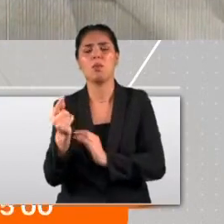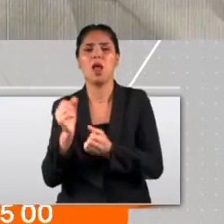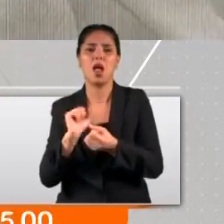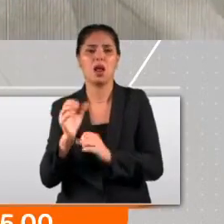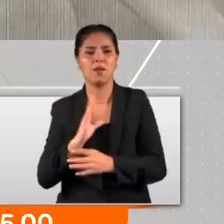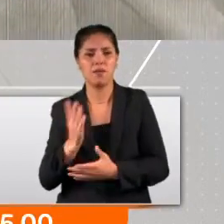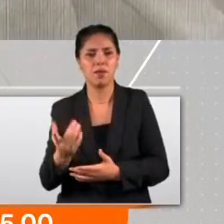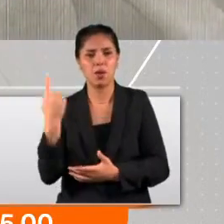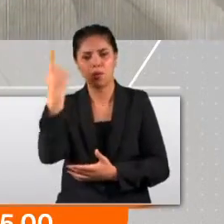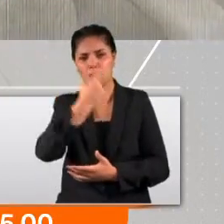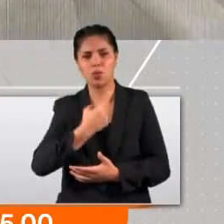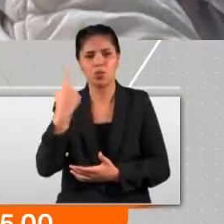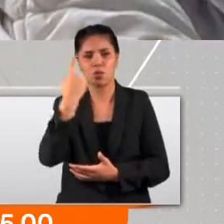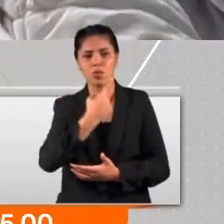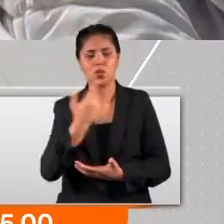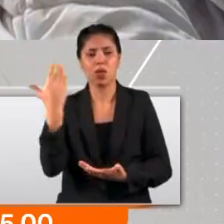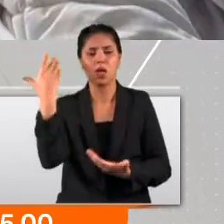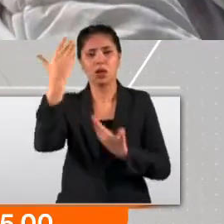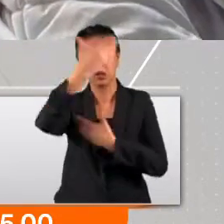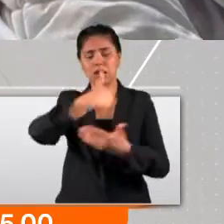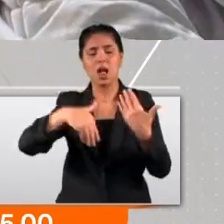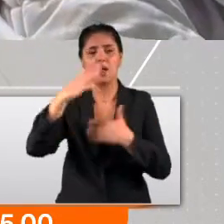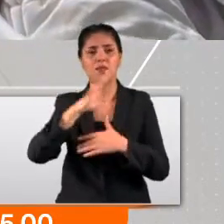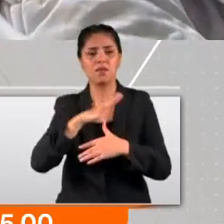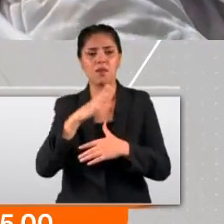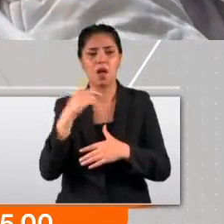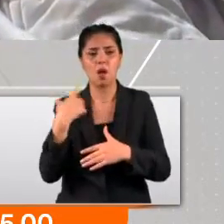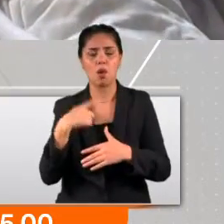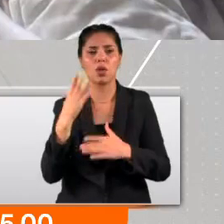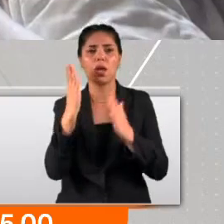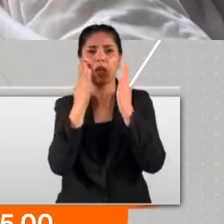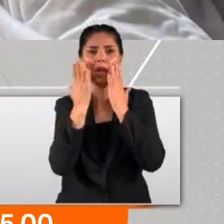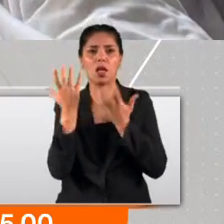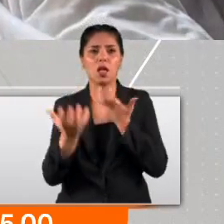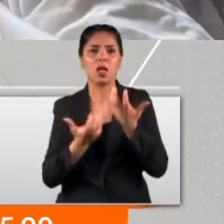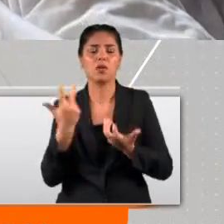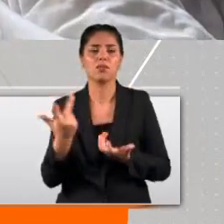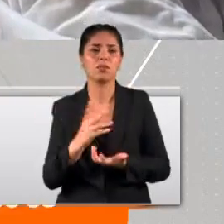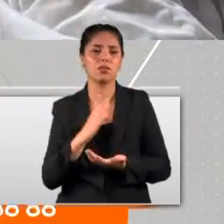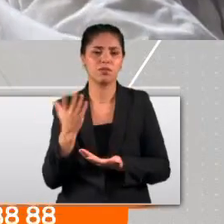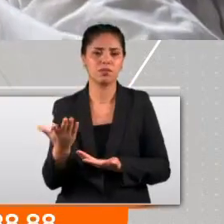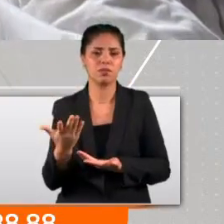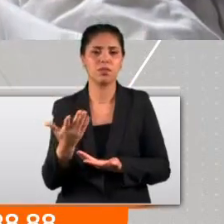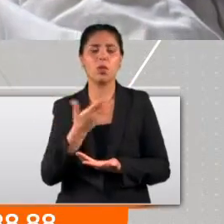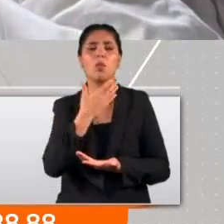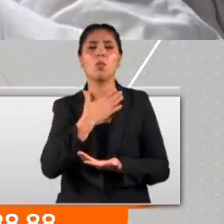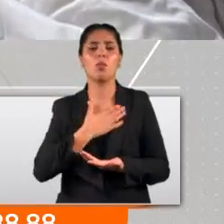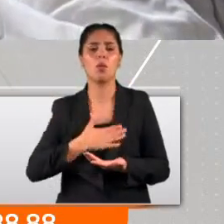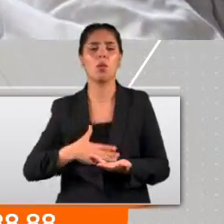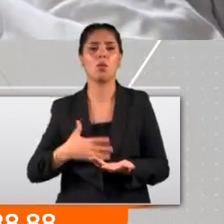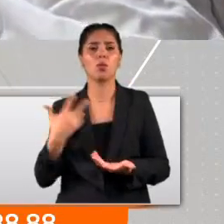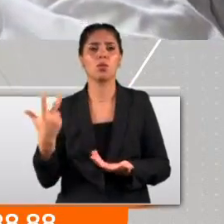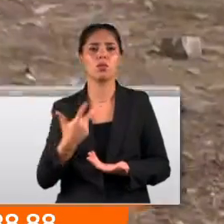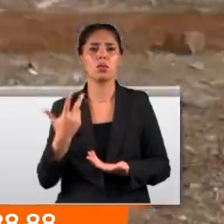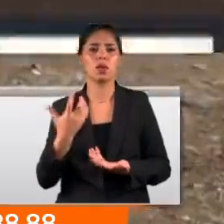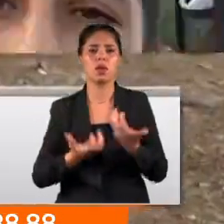kıpırdatabiliyor. Yüzü aynı şekilde full sarılı bir şekilde. Özellikle yanak kısımları çok yanmış. Bir de belden yani göğsünden